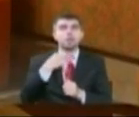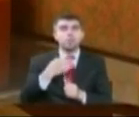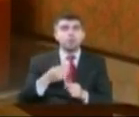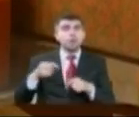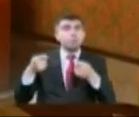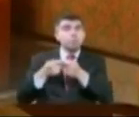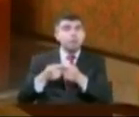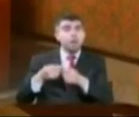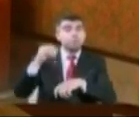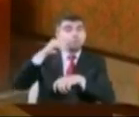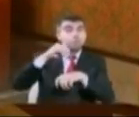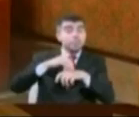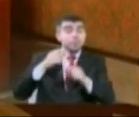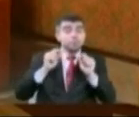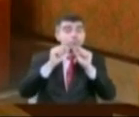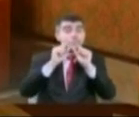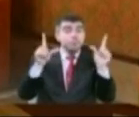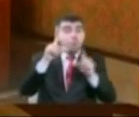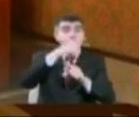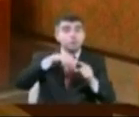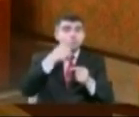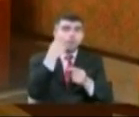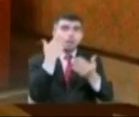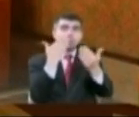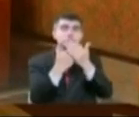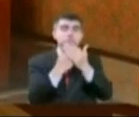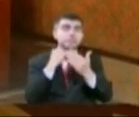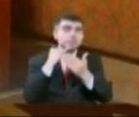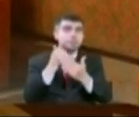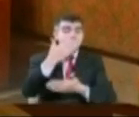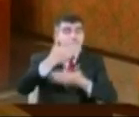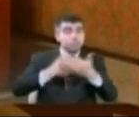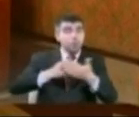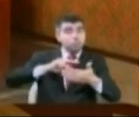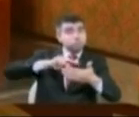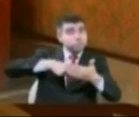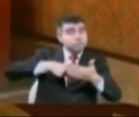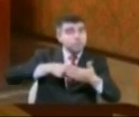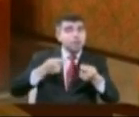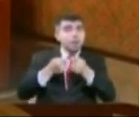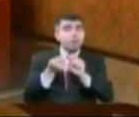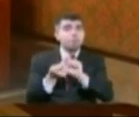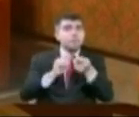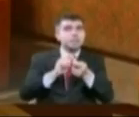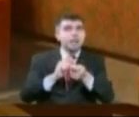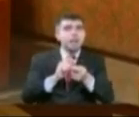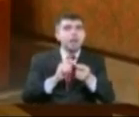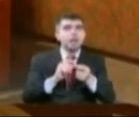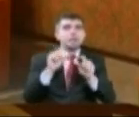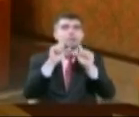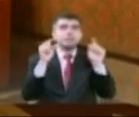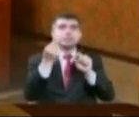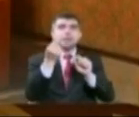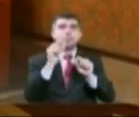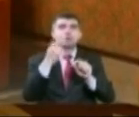الضوابط قبل انطلاق كل سمسارة، مع تضمين العقود بشرط تعديل السومة الكرائية واعتماد معايير